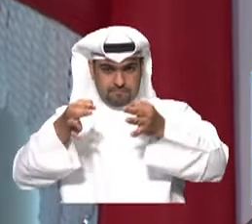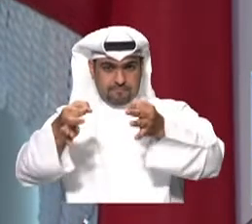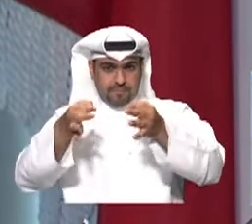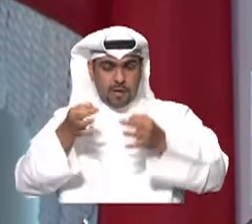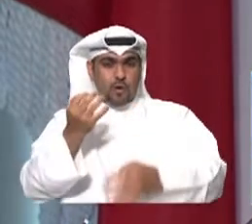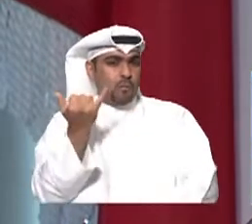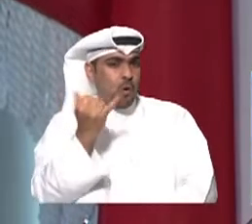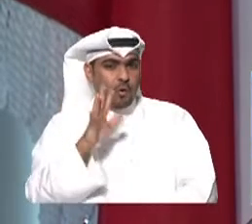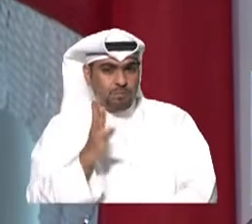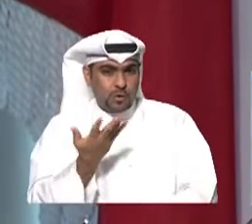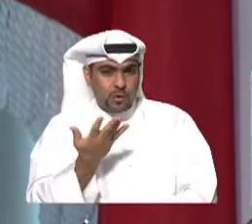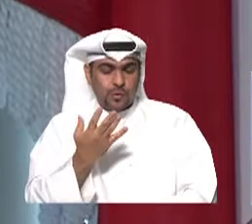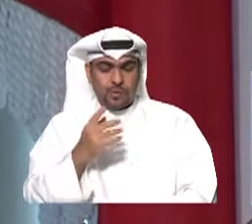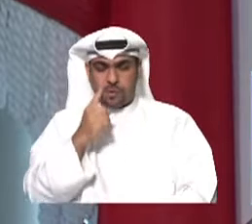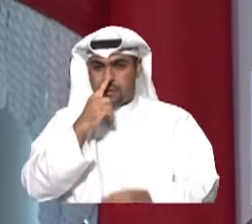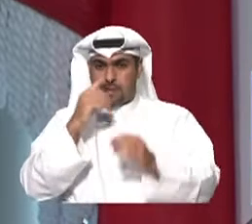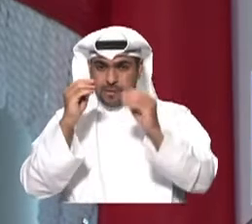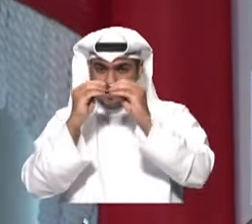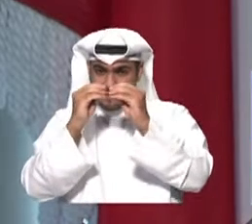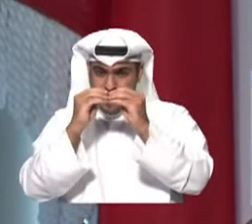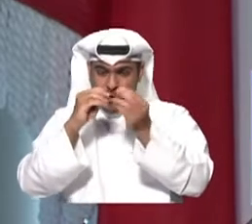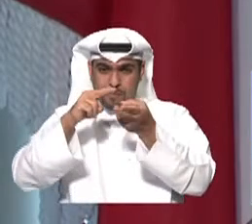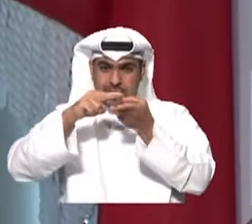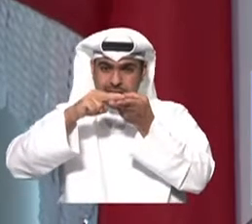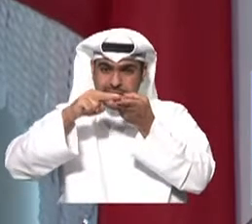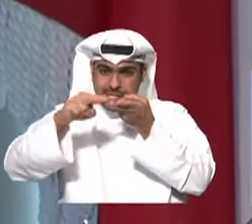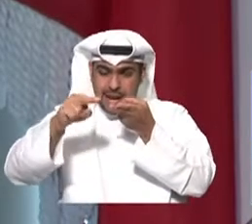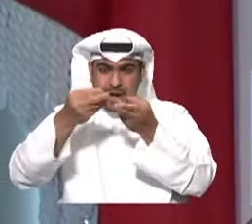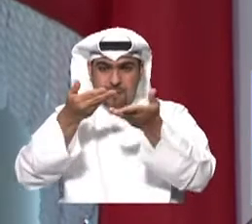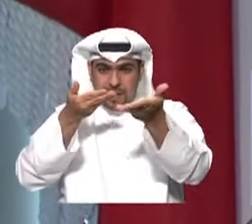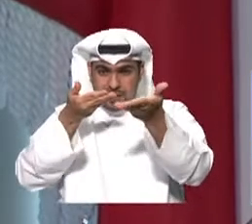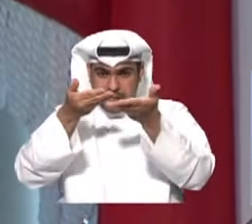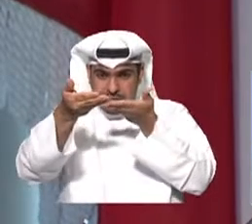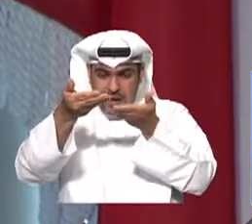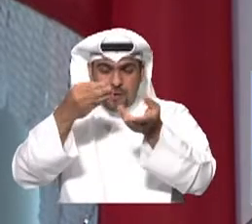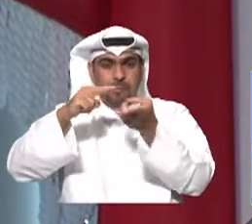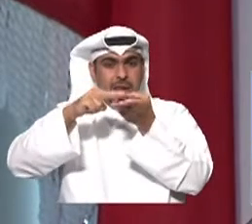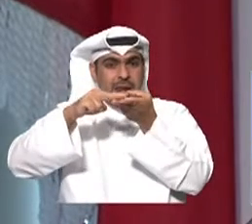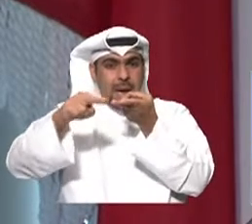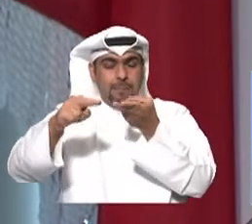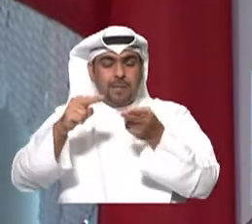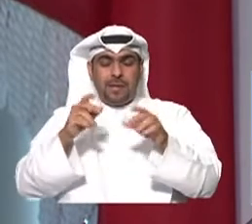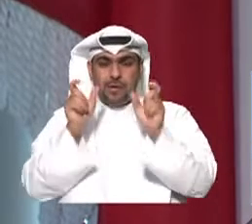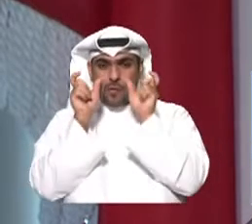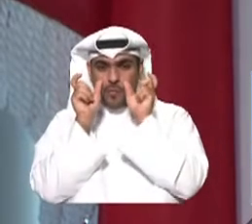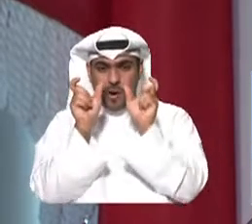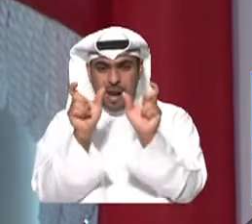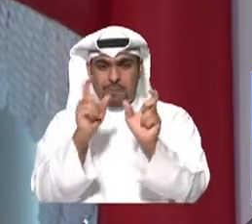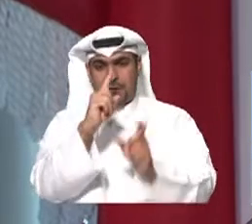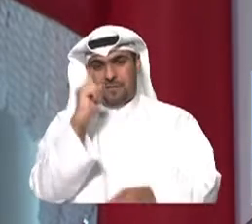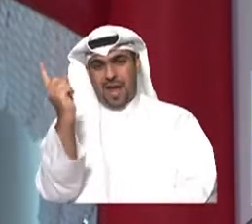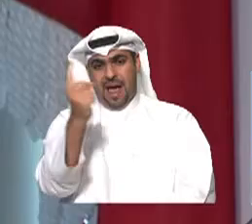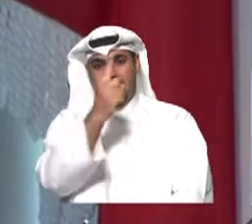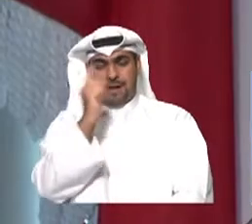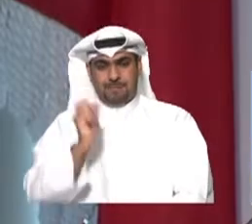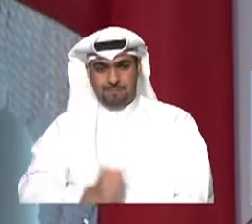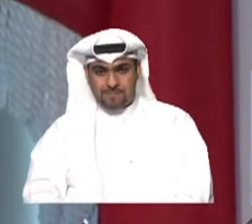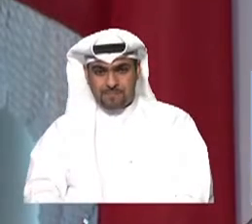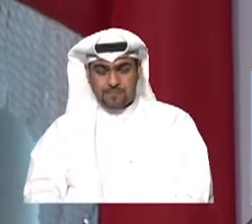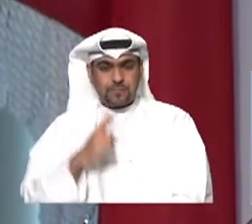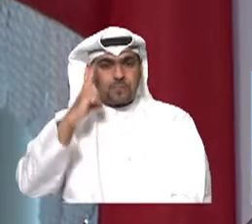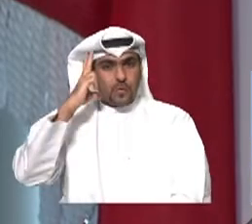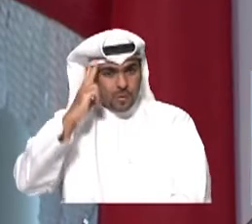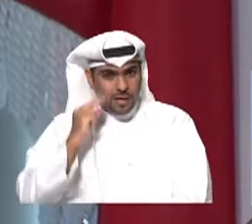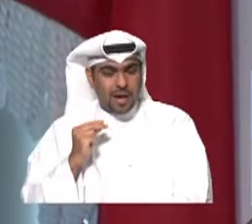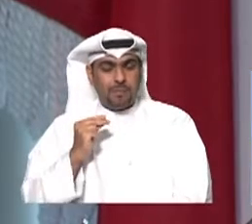السلام والتعايش والحوار وحفظ صون السلم والأمن الدوليين والسعي نحو